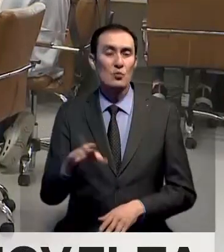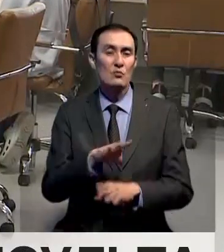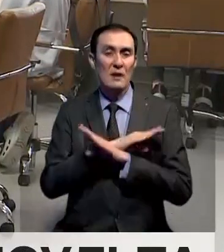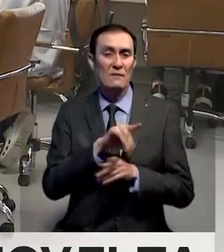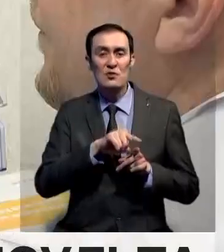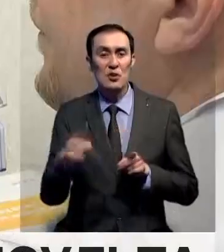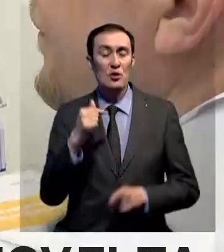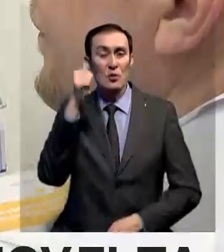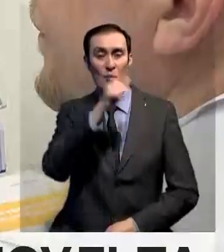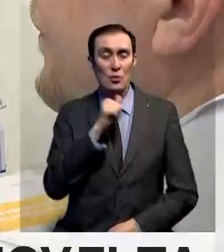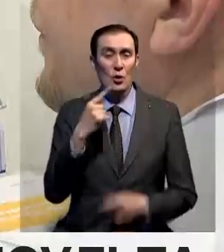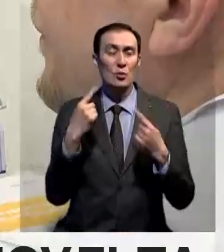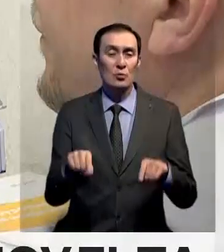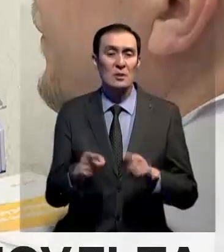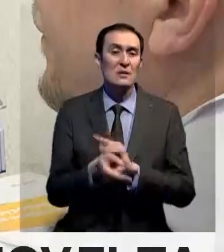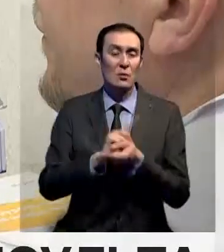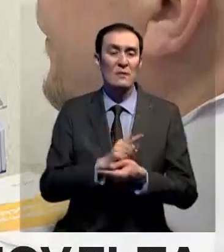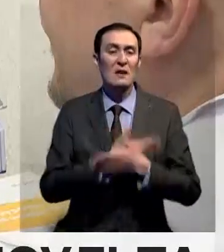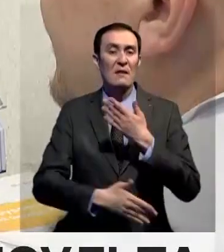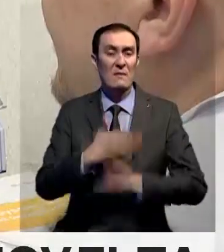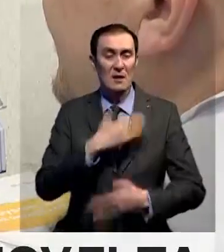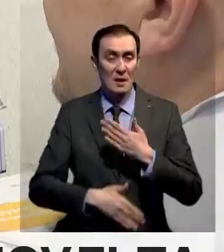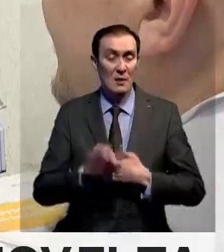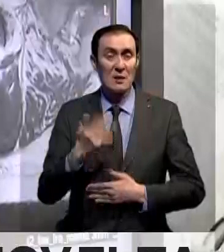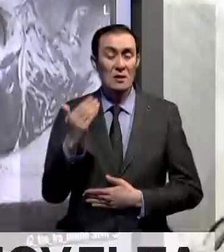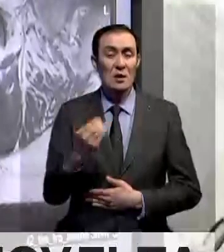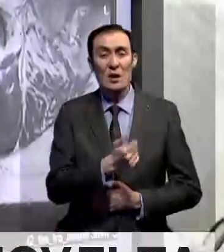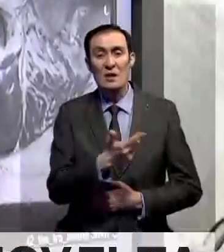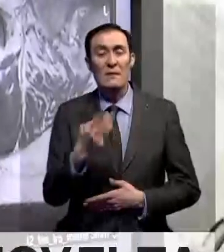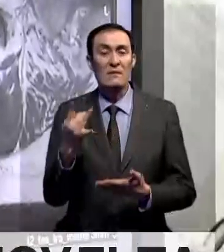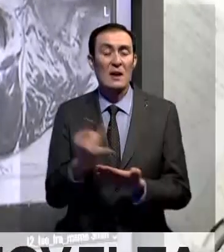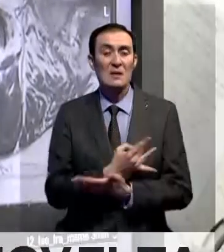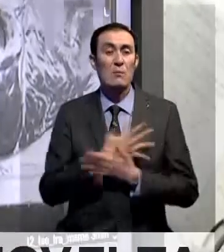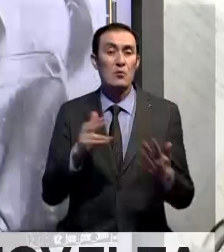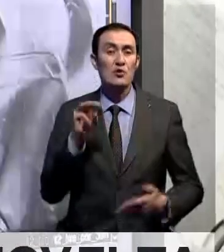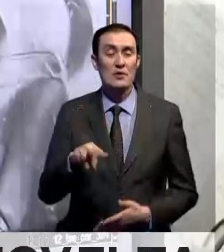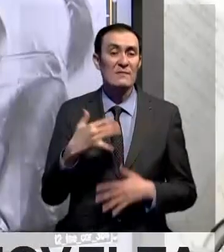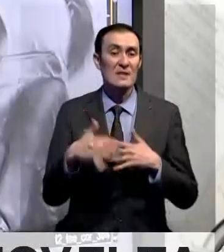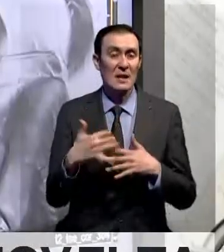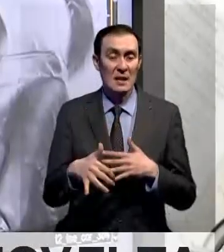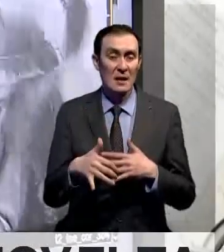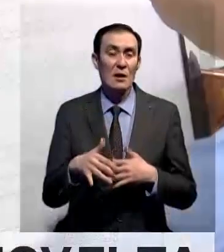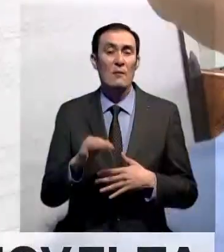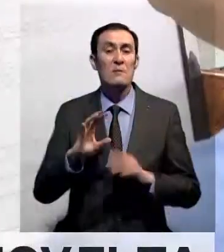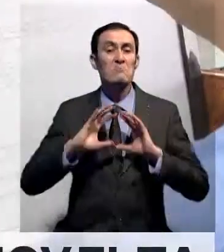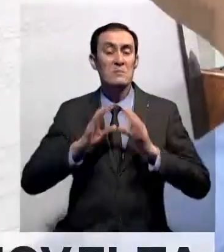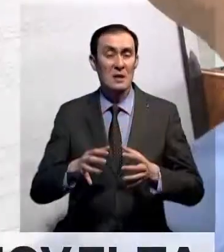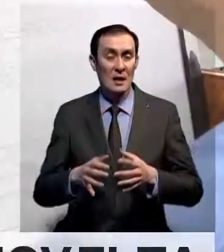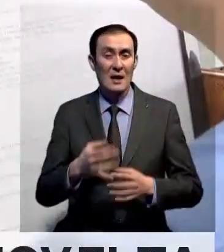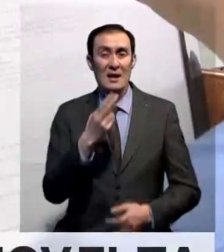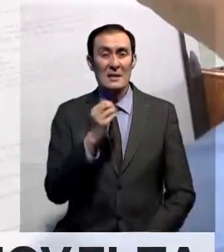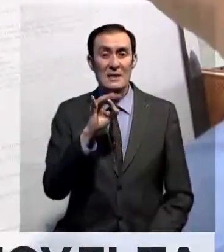умирают в течение года. Другие становятся инвалидами. Причем их число в два раза больше, чем средняя цифра по миру.